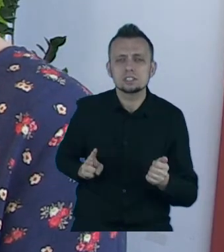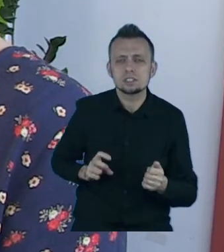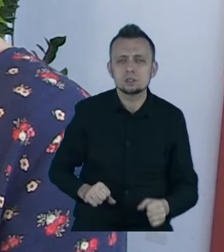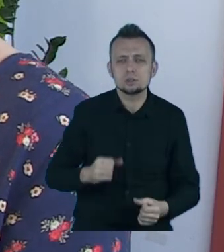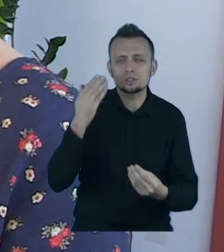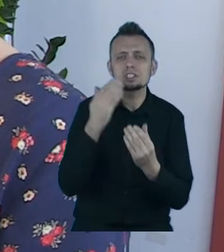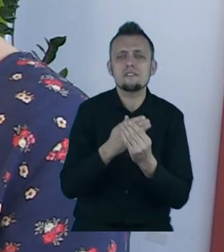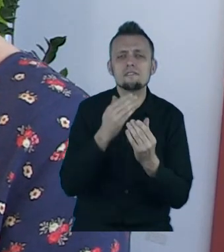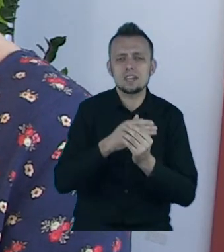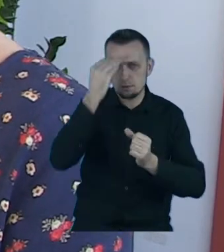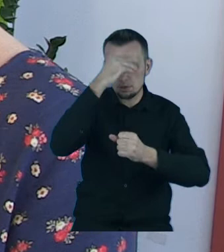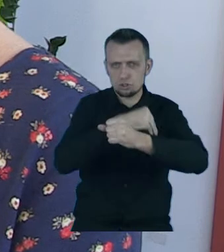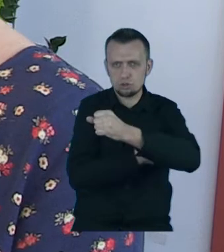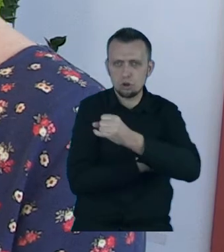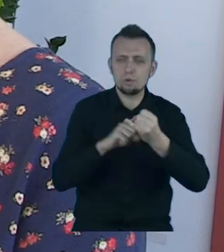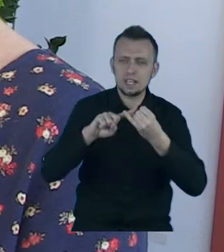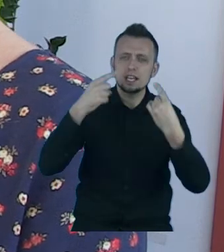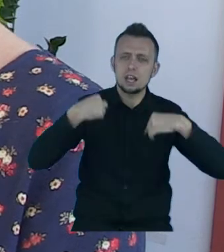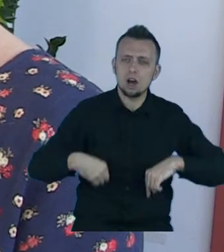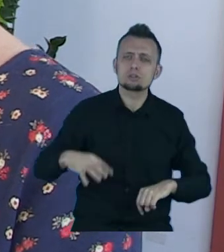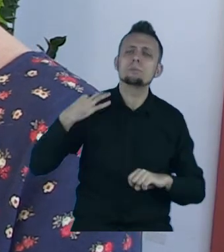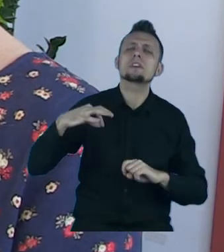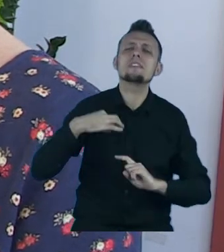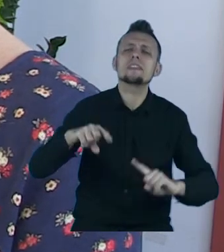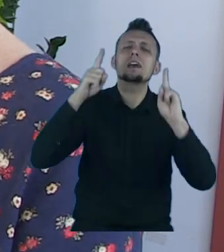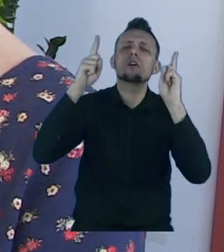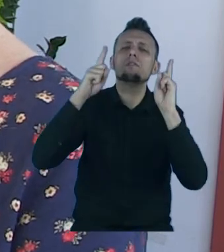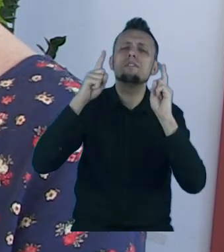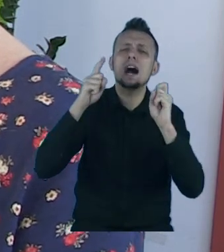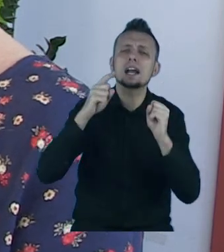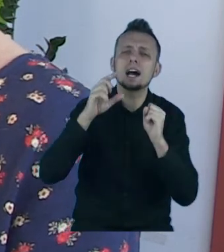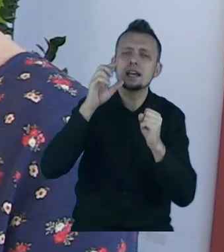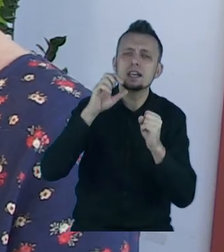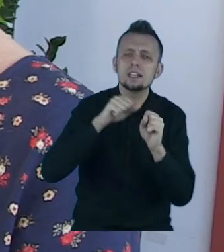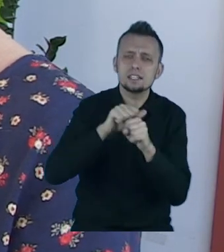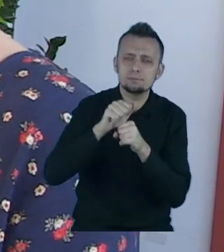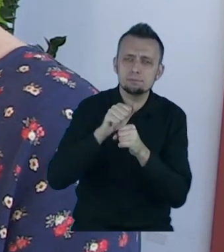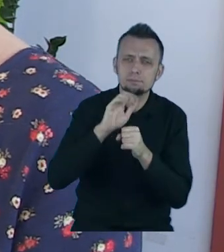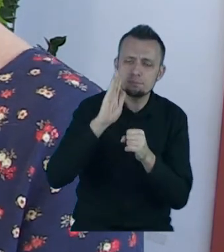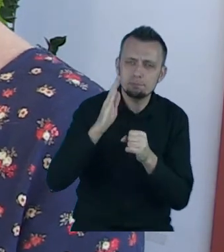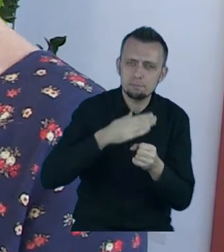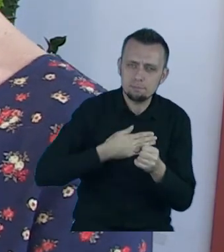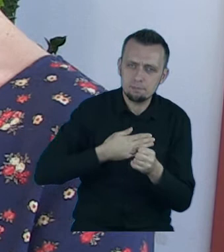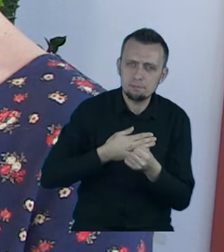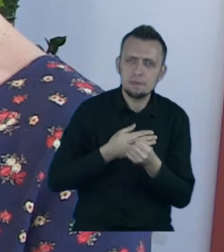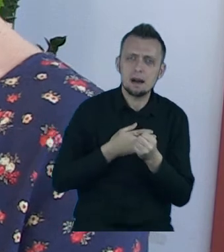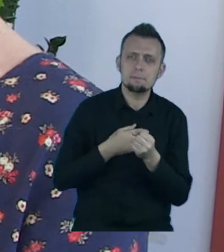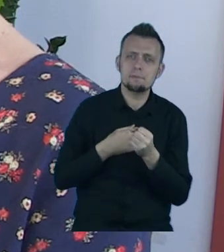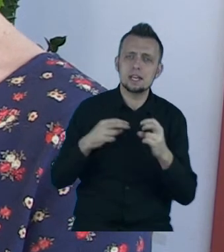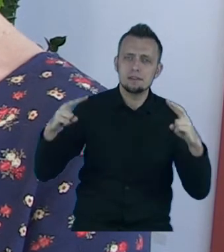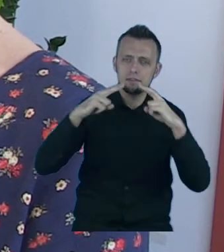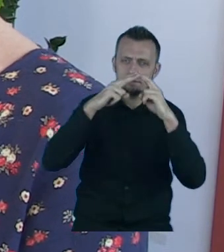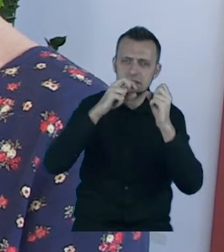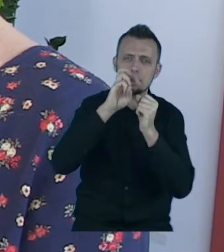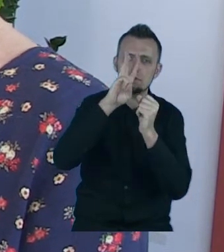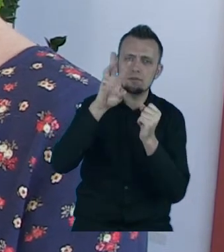szkół i osób prywatnych. W ramach finału Wielkiej Orkiestry Świątecznej Pomocy można na terenie rozmaitych